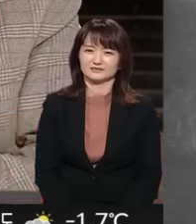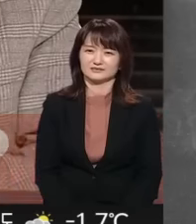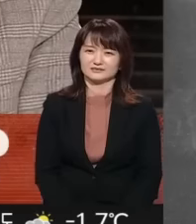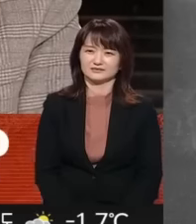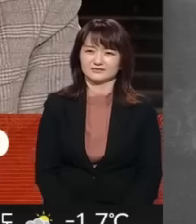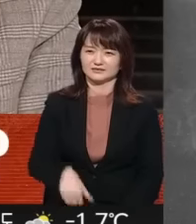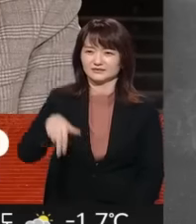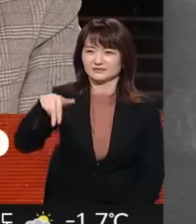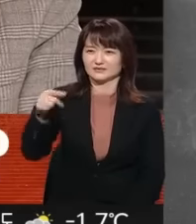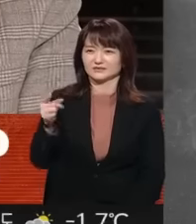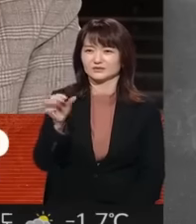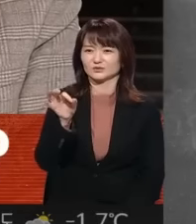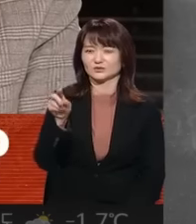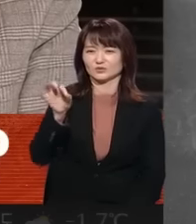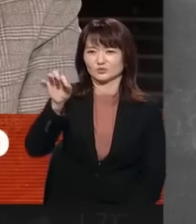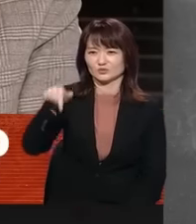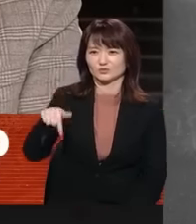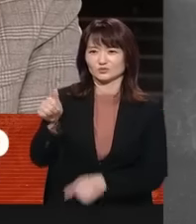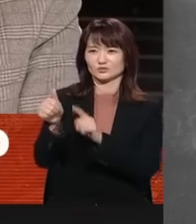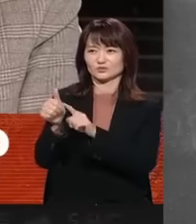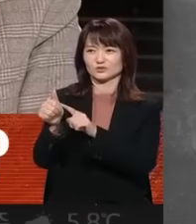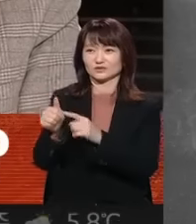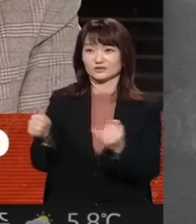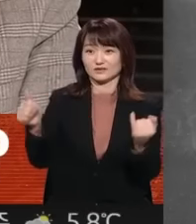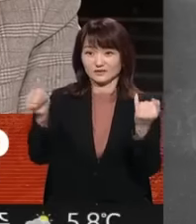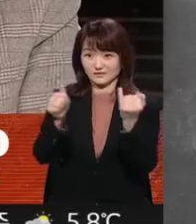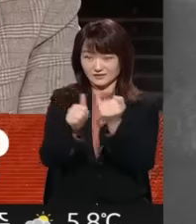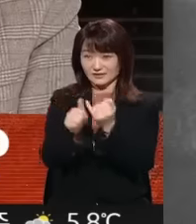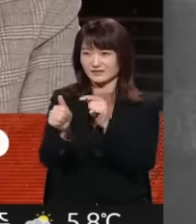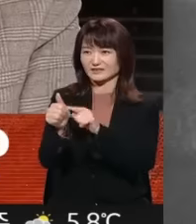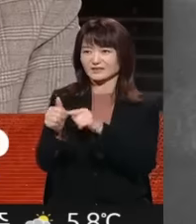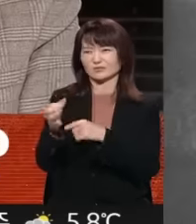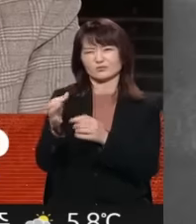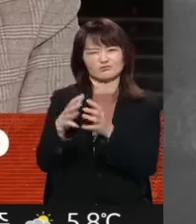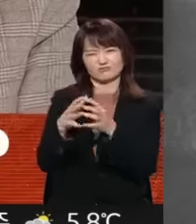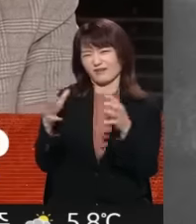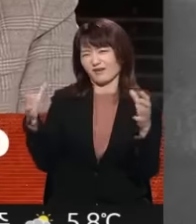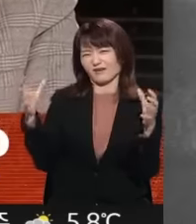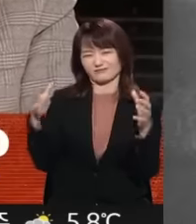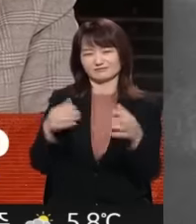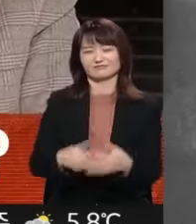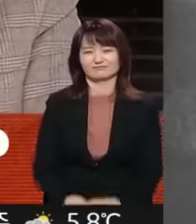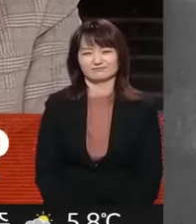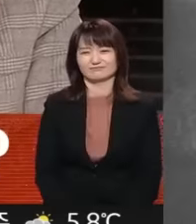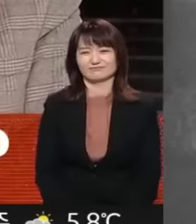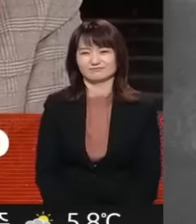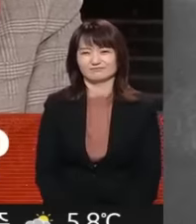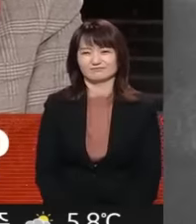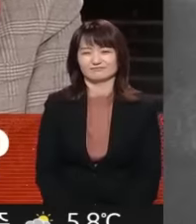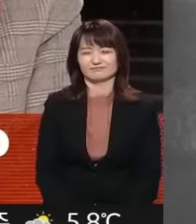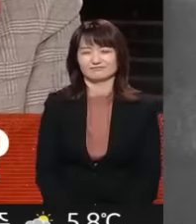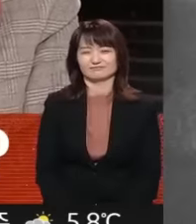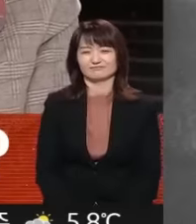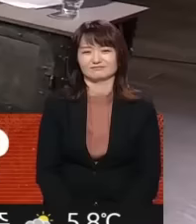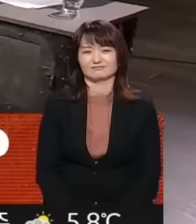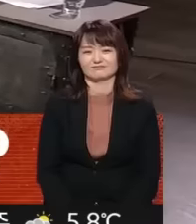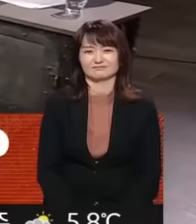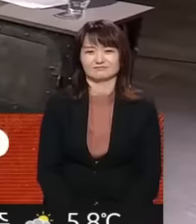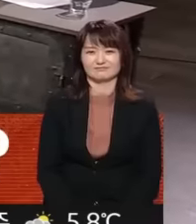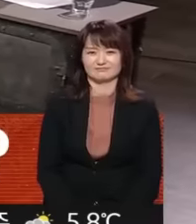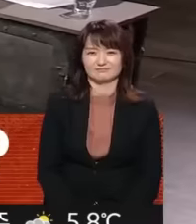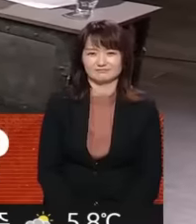조영구 씨는 그 결혼하실 때 이게 좀 있었잖아요 그죠 많이 있었죠 물론 그런 좀 차이도 있어요